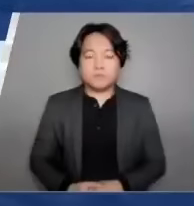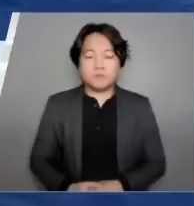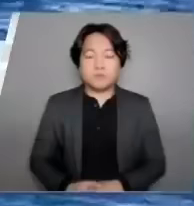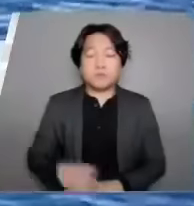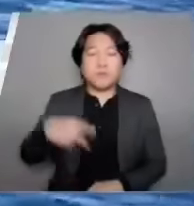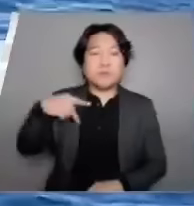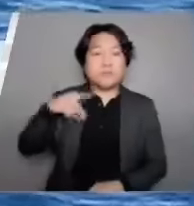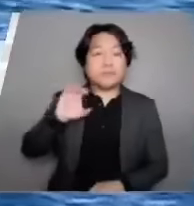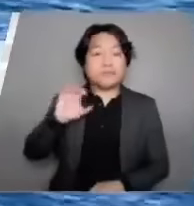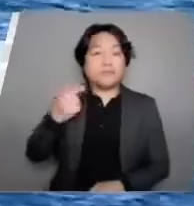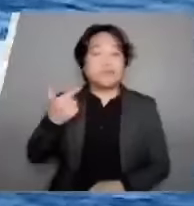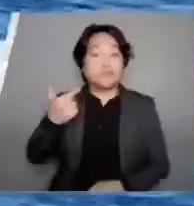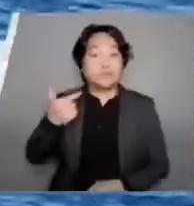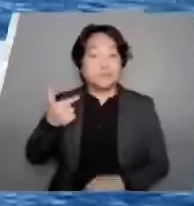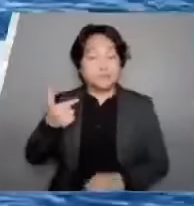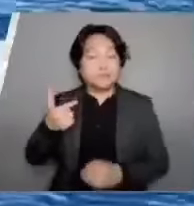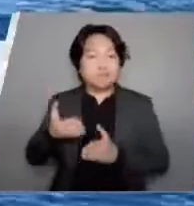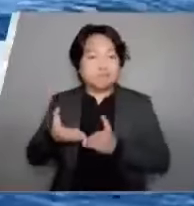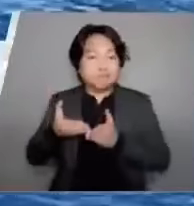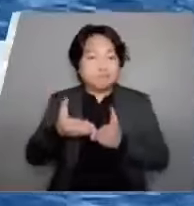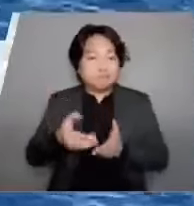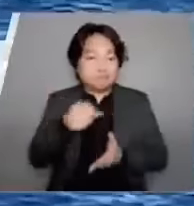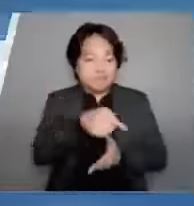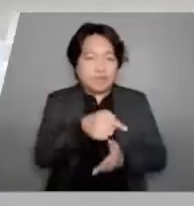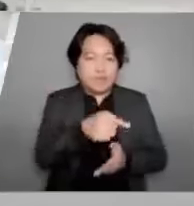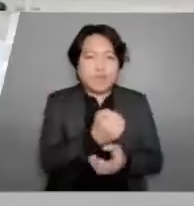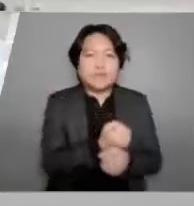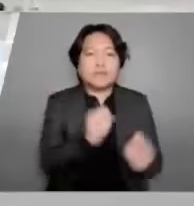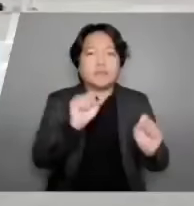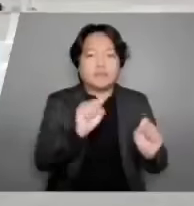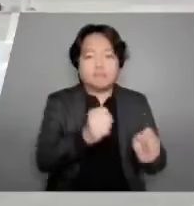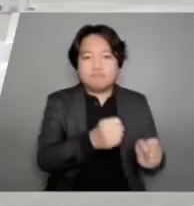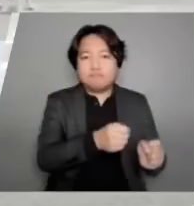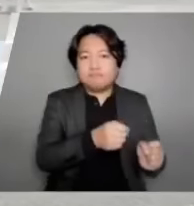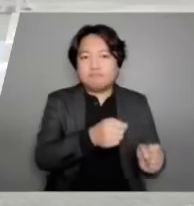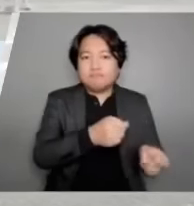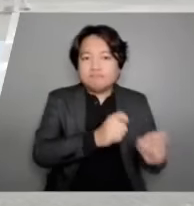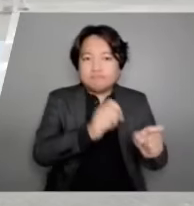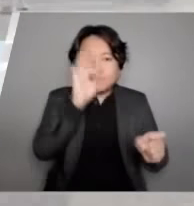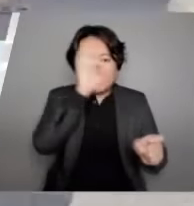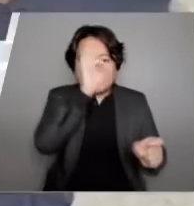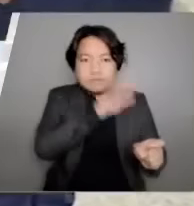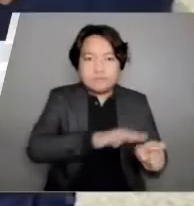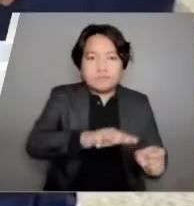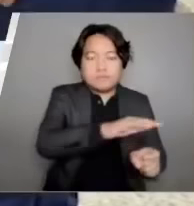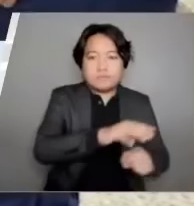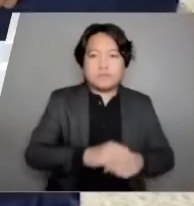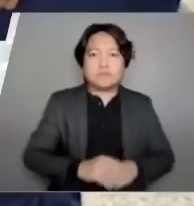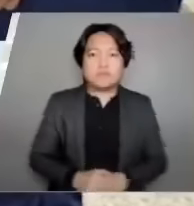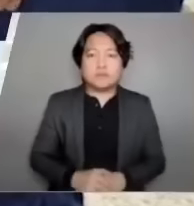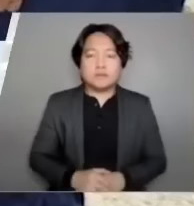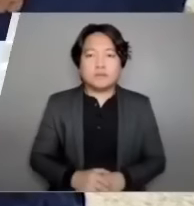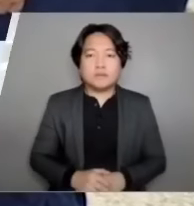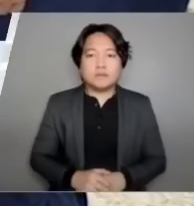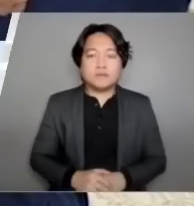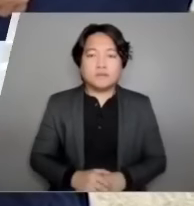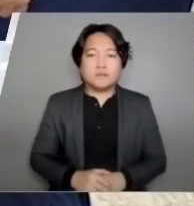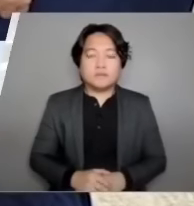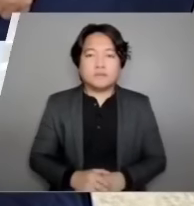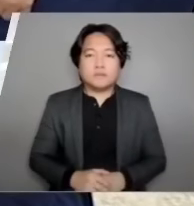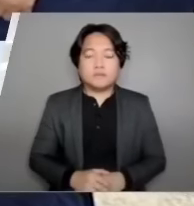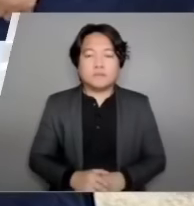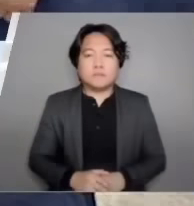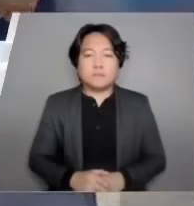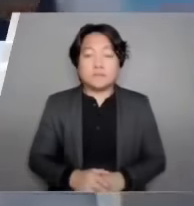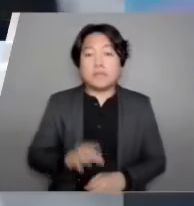Pilipinong mangingisda sa Panatagsyol o Baho de Masinloc nitong Sabado, mahigit 60 tauhan ang ginawaran ng Bronze Cross dahil sa mabilis